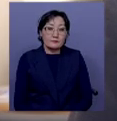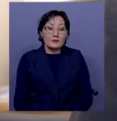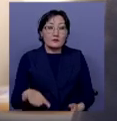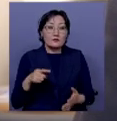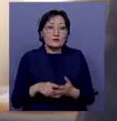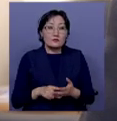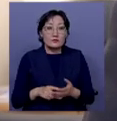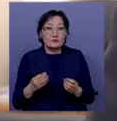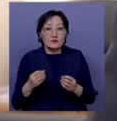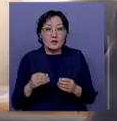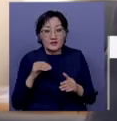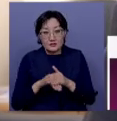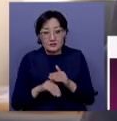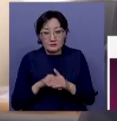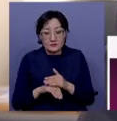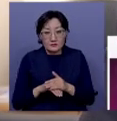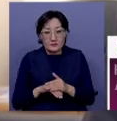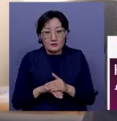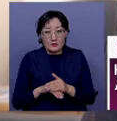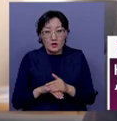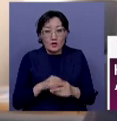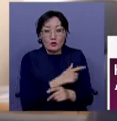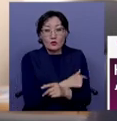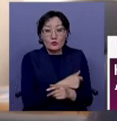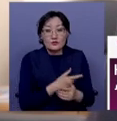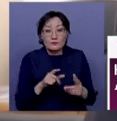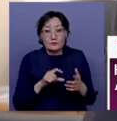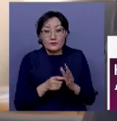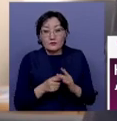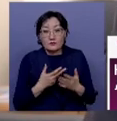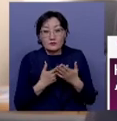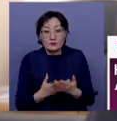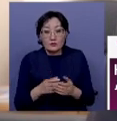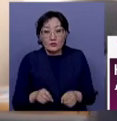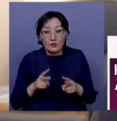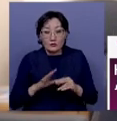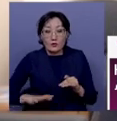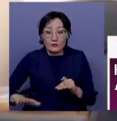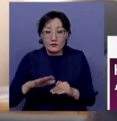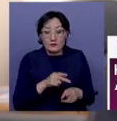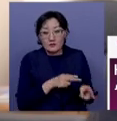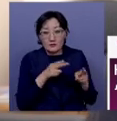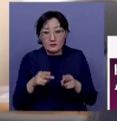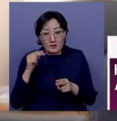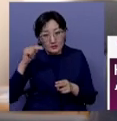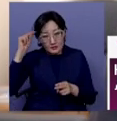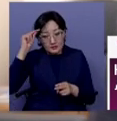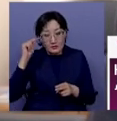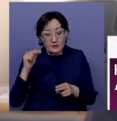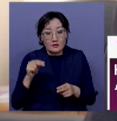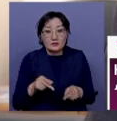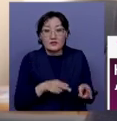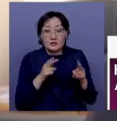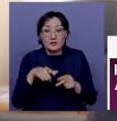Қаламызда бұдан бөлек резервтік госпиталь осы қауіпті аймақтардан келетін, әсіресе Қытай Халық Республикасынан